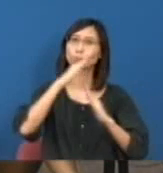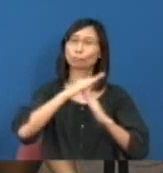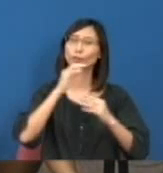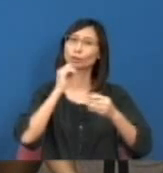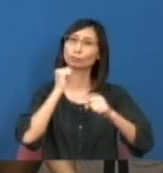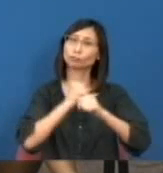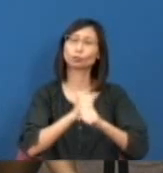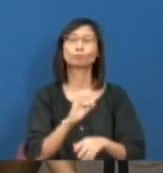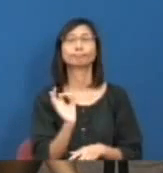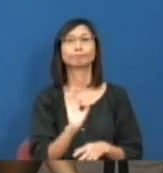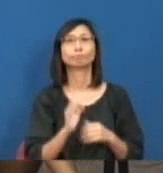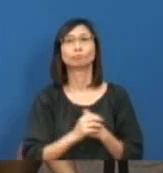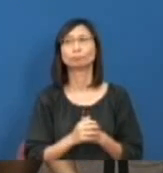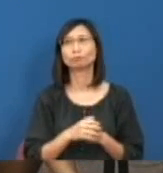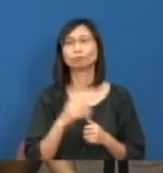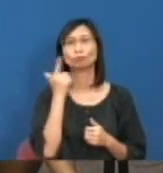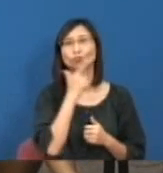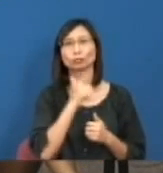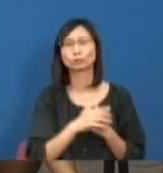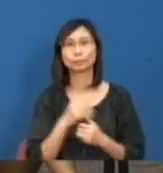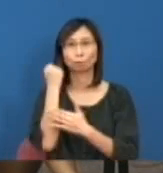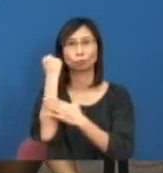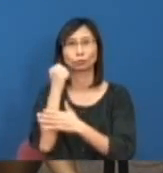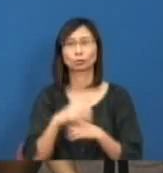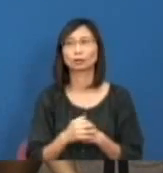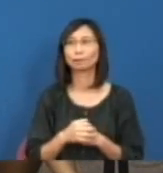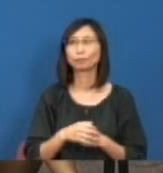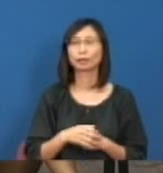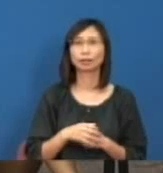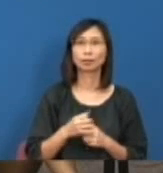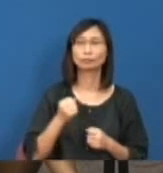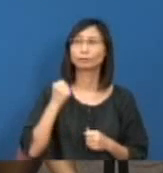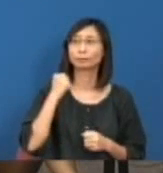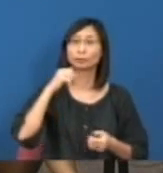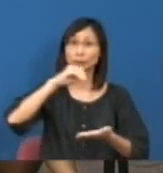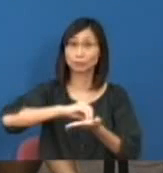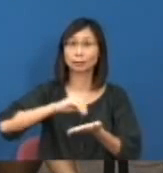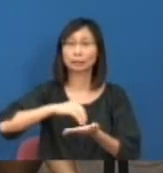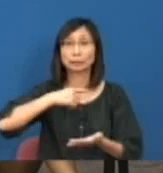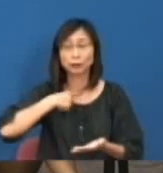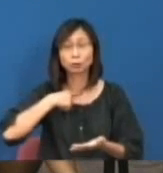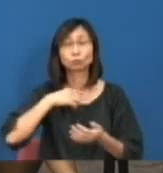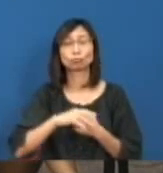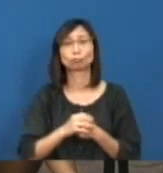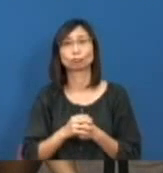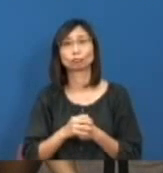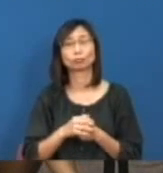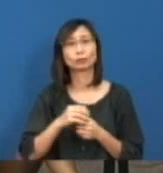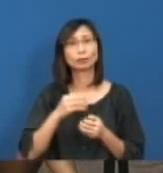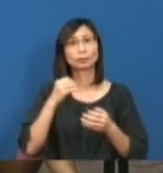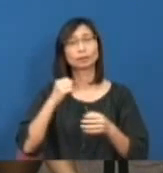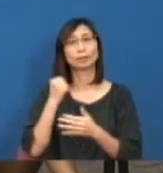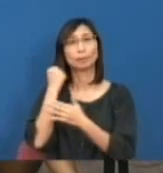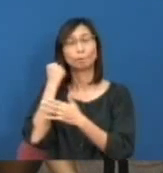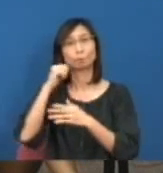咁亦都覺得咧就係有啲必備嘅嘢咧就唔好罷啦咁樣，即係李鵬飛佢哋反對三罷三日，咁嗱佢就覺得好